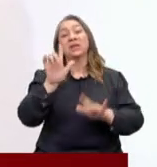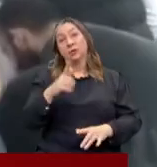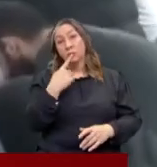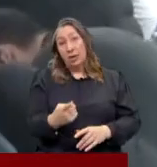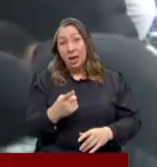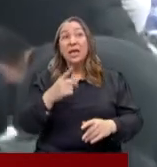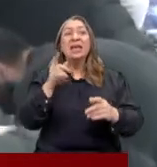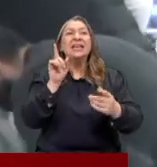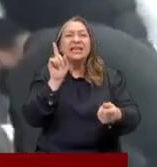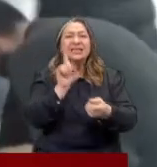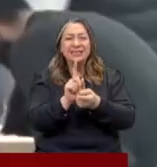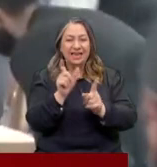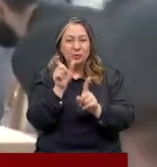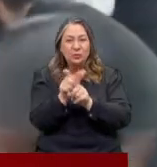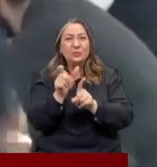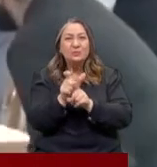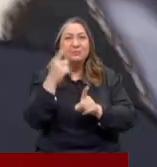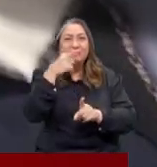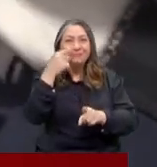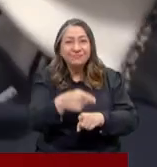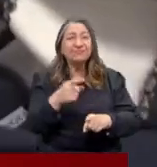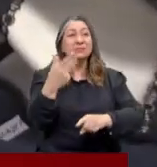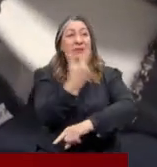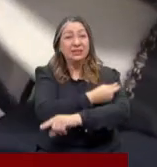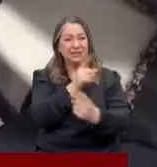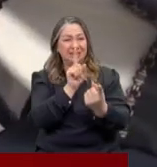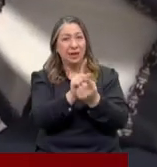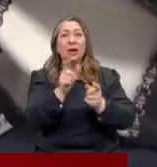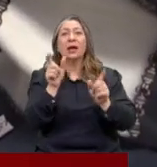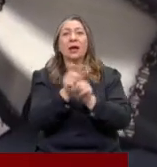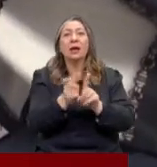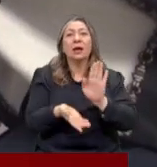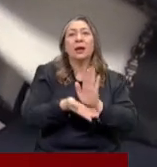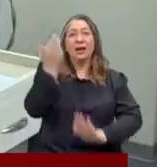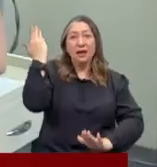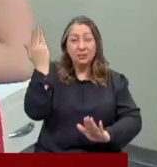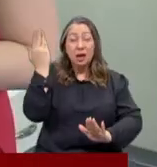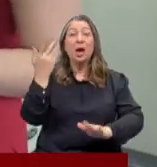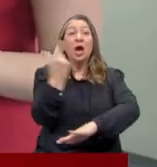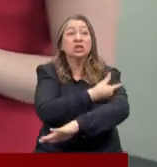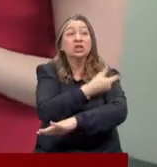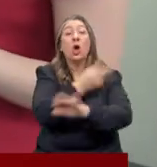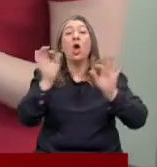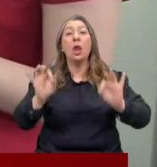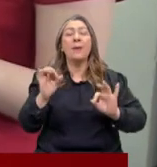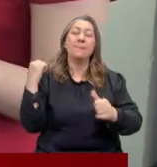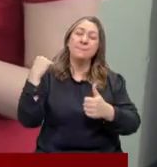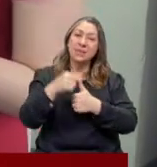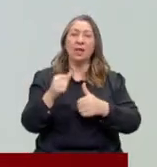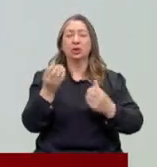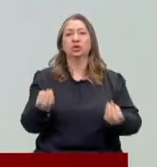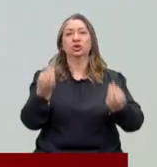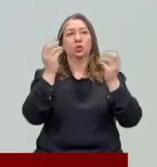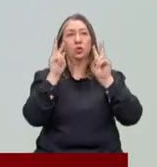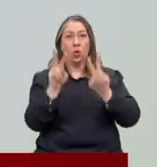söyledi. Kısaltılan izolasyon süresi ve aşılı temaslılarda karantinanın kaldırılması aşının önemini bir kez daha